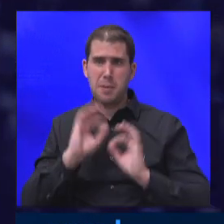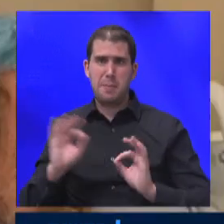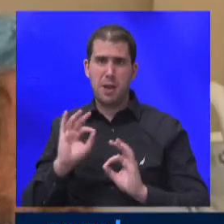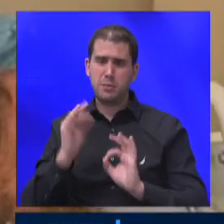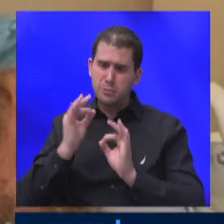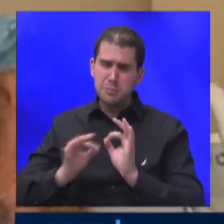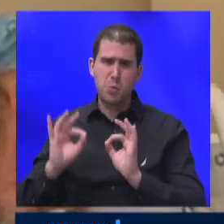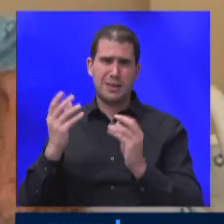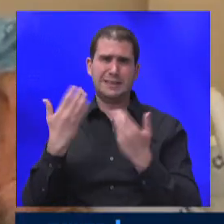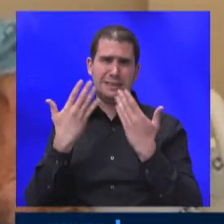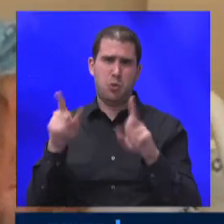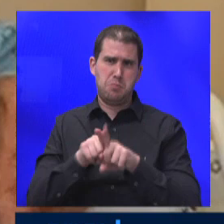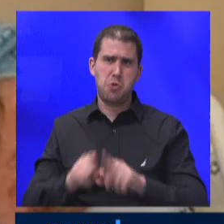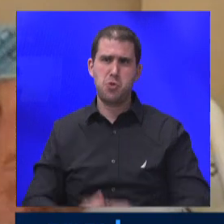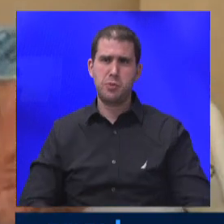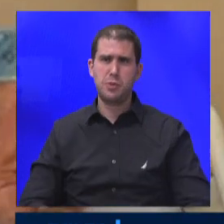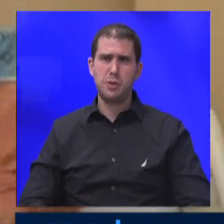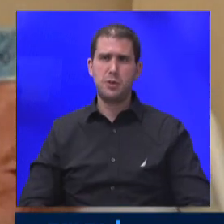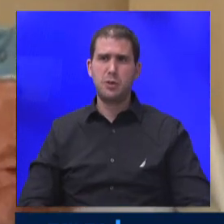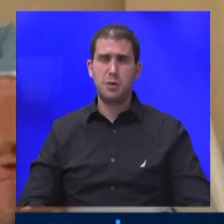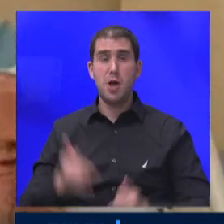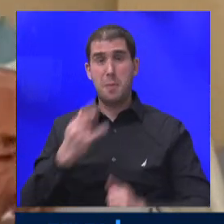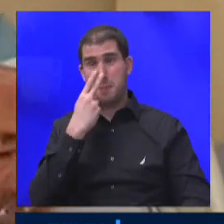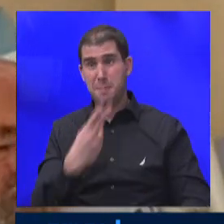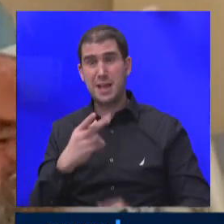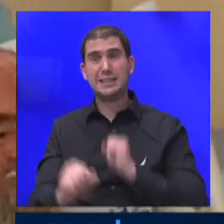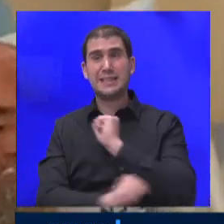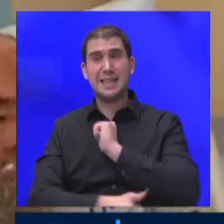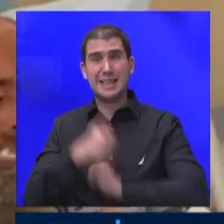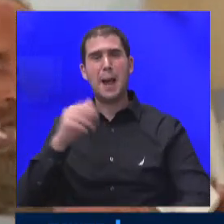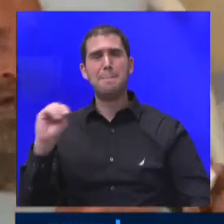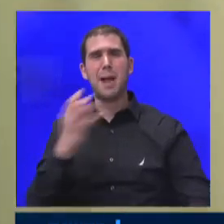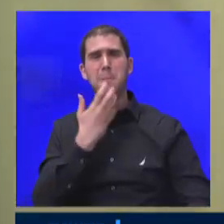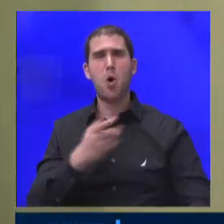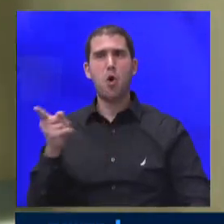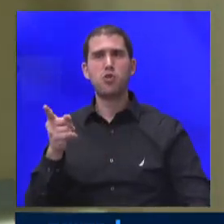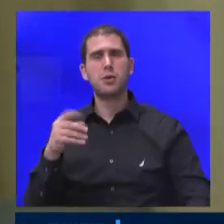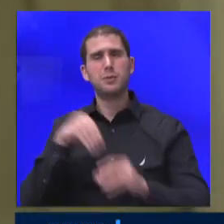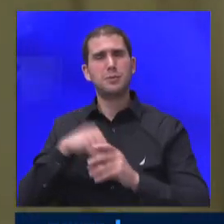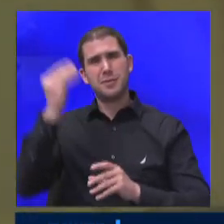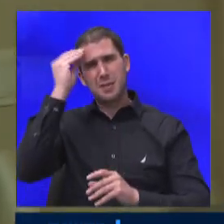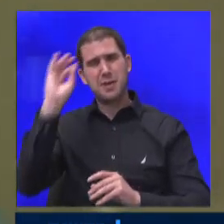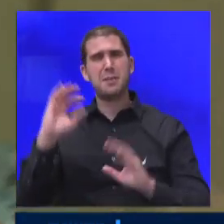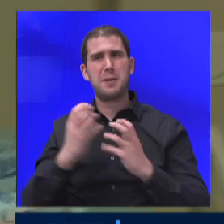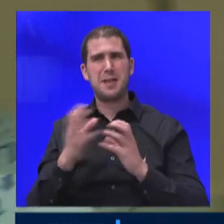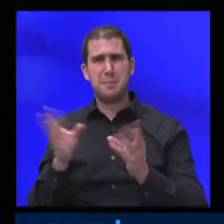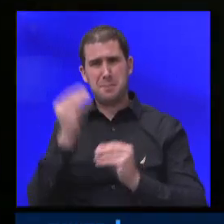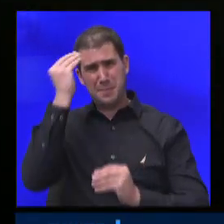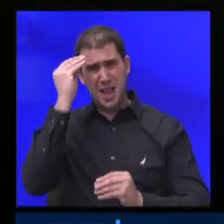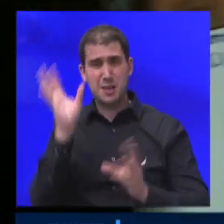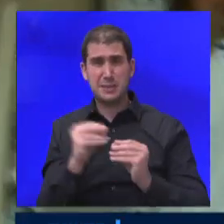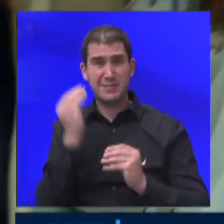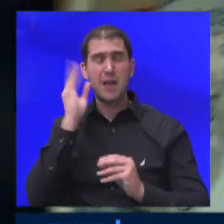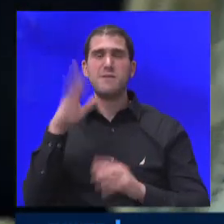כזה. היום ביקר את יוסף סגן השר מאיר פרוש בין הכיתה של יוסף ובית הספר, וגם הרב הראשי לישראל דוד לאו עם